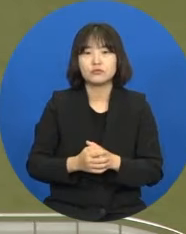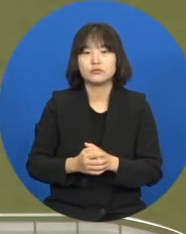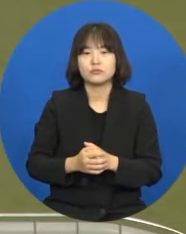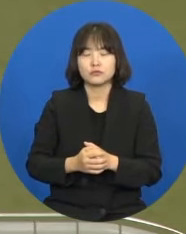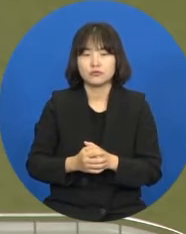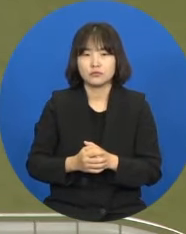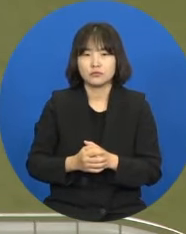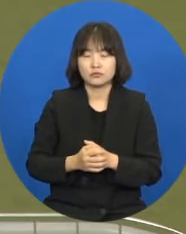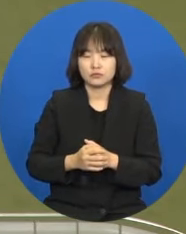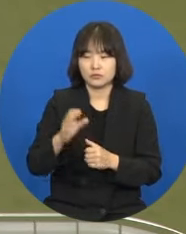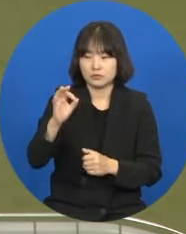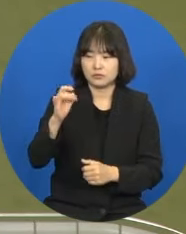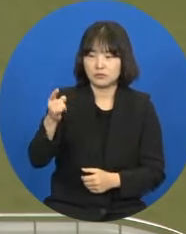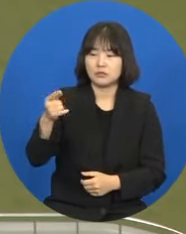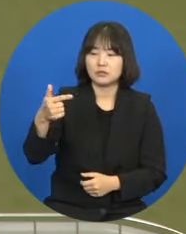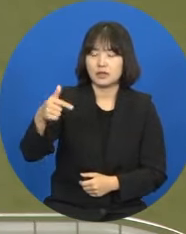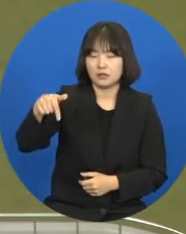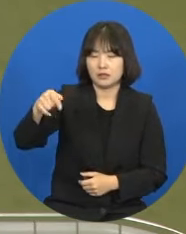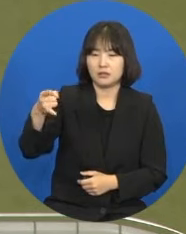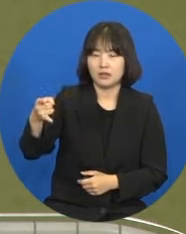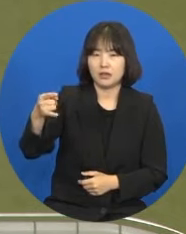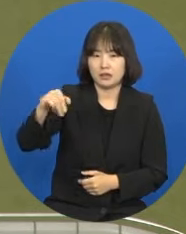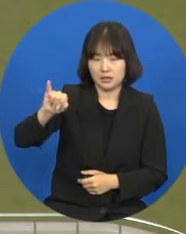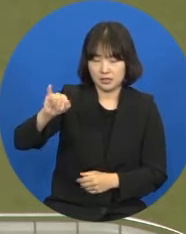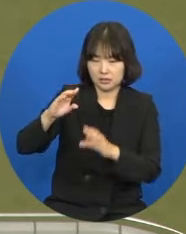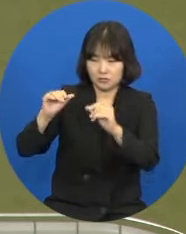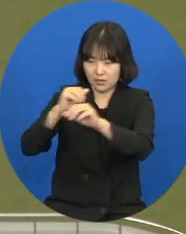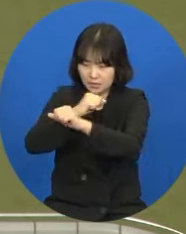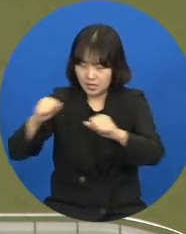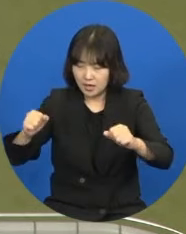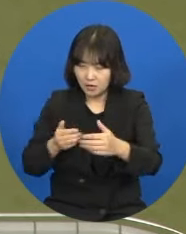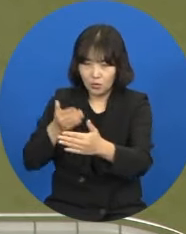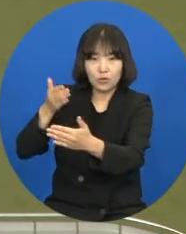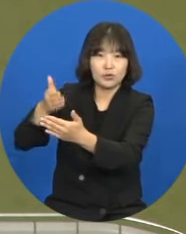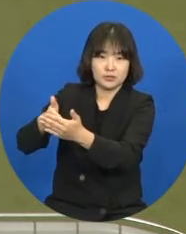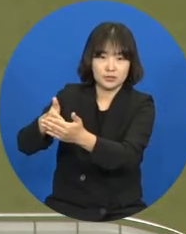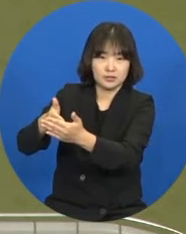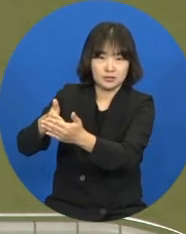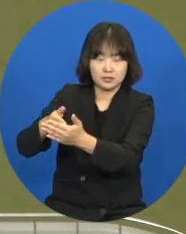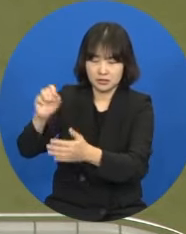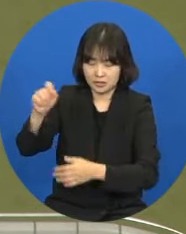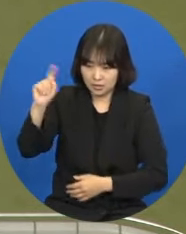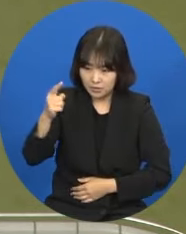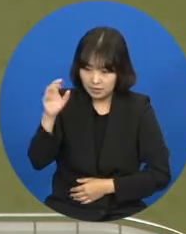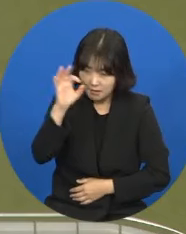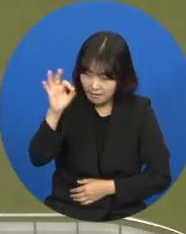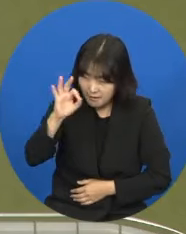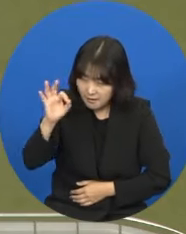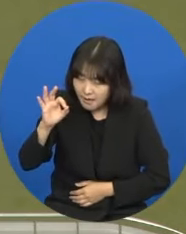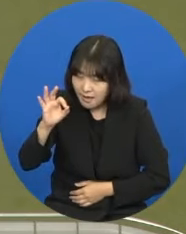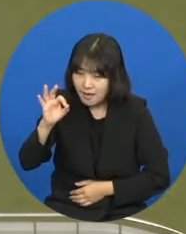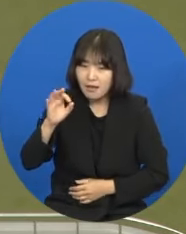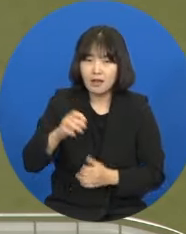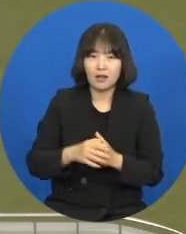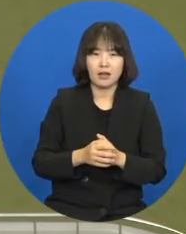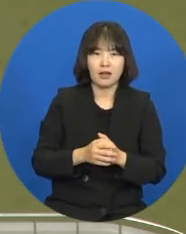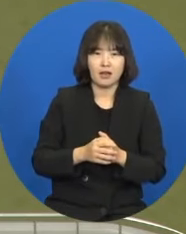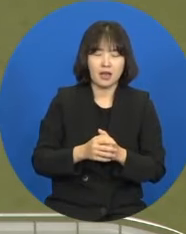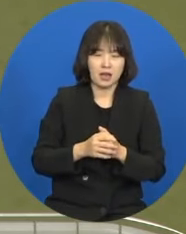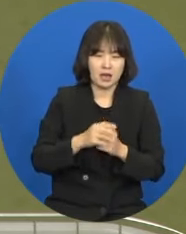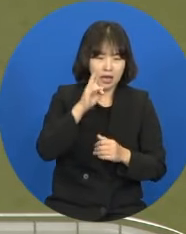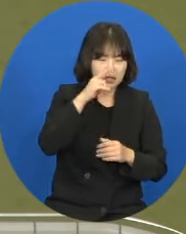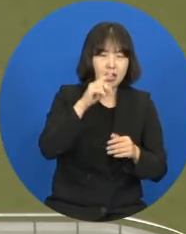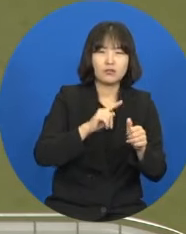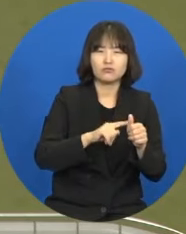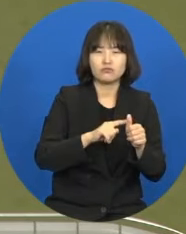동쪽입니다 거기에 왔어요 그래서 이제 다윗을 찾으라고 하는데 마침 사월이이 생리 현상이 일어났는데이